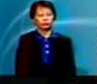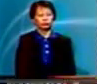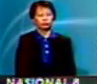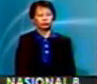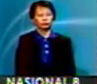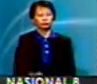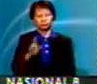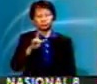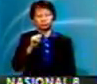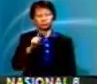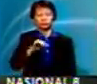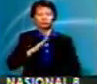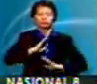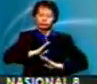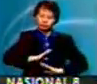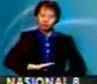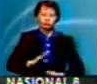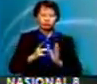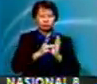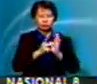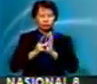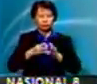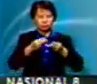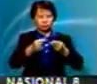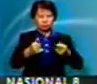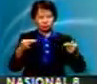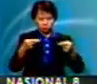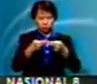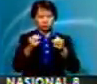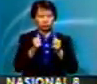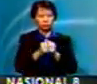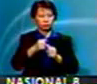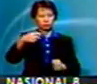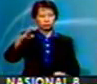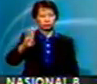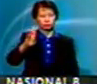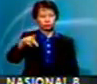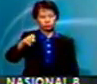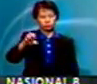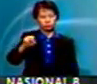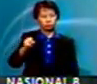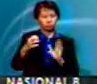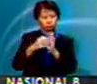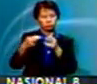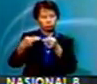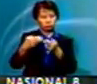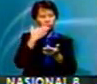Mat Razi lega kerana kempen berjalan lancar dan hubungan dengan pihak pembangkang juga baik. Dari